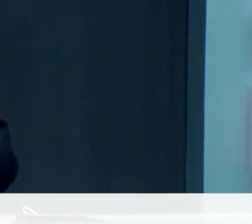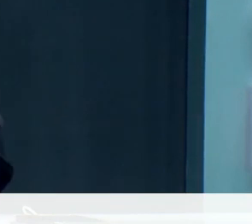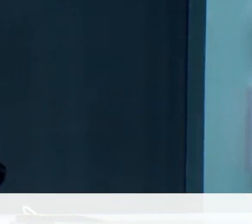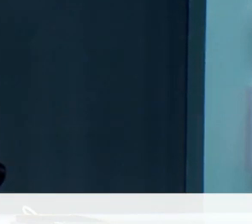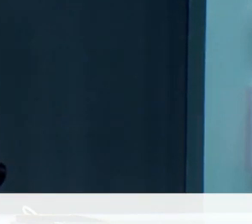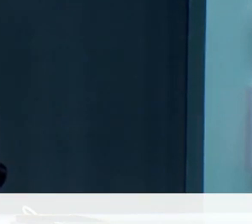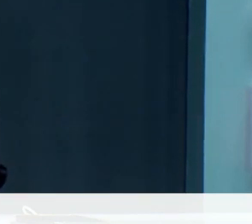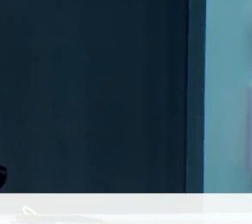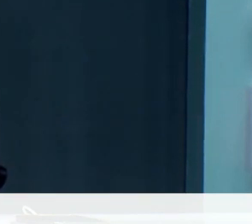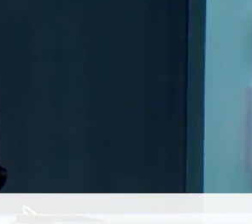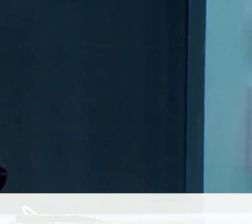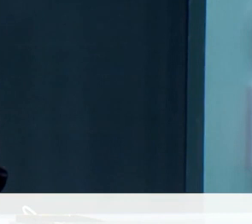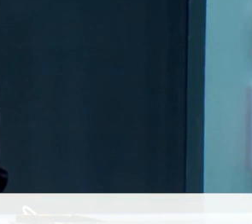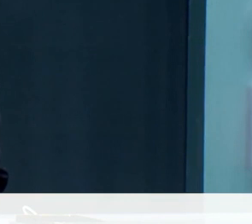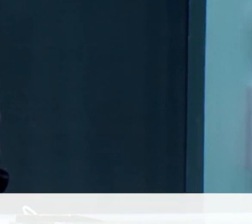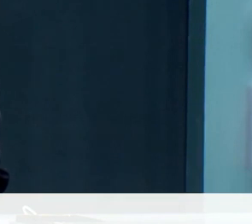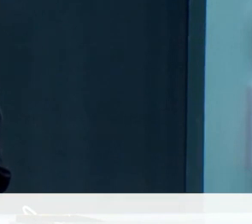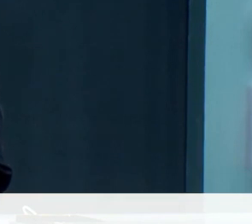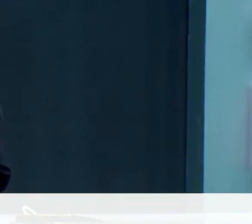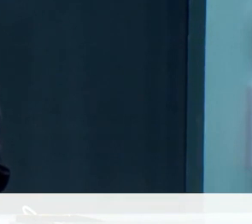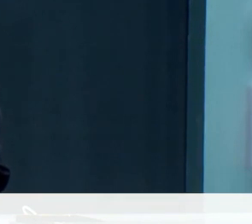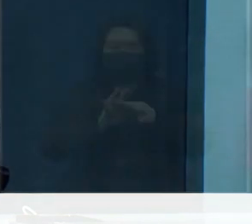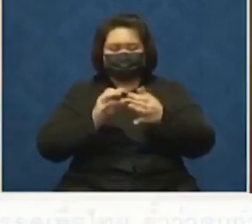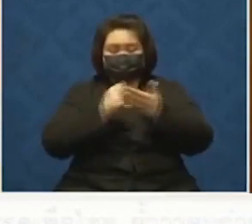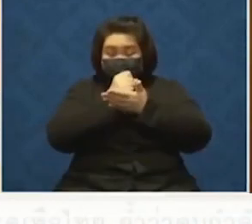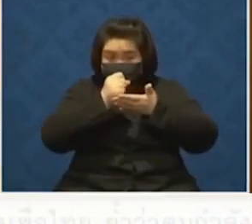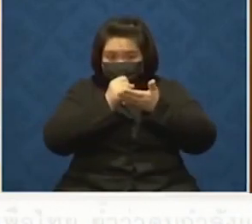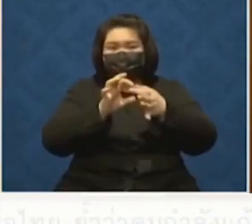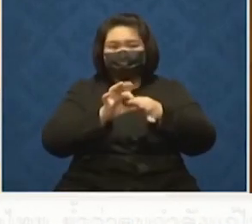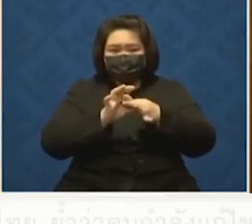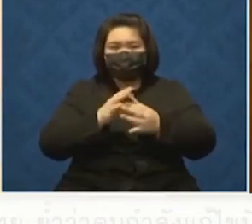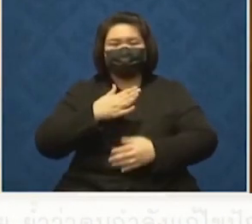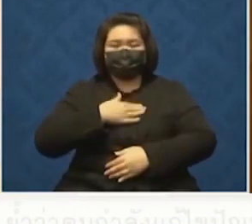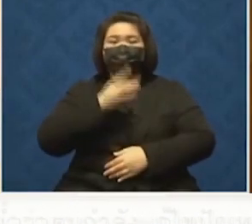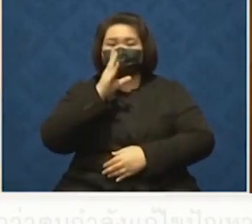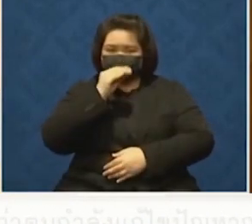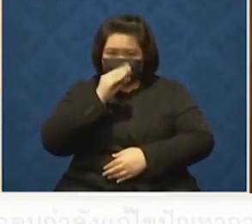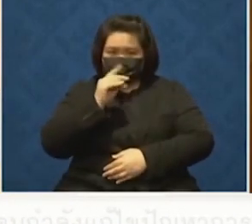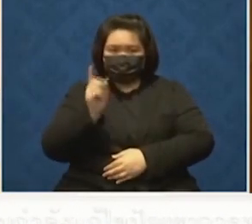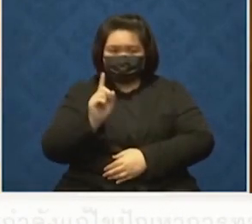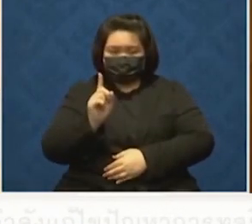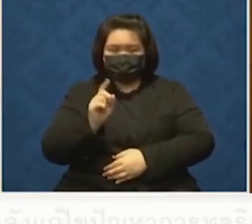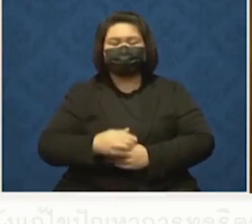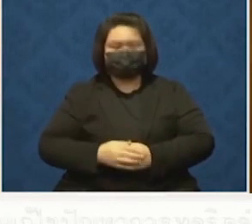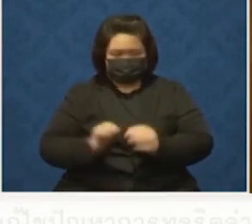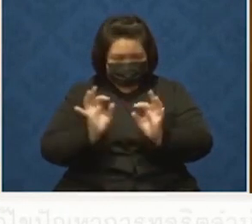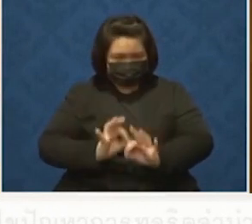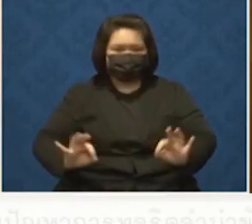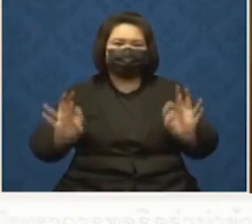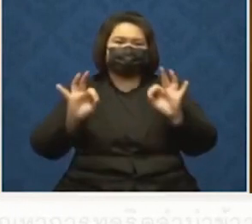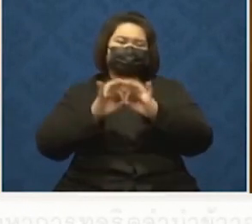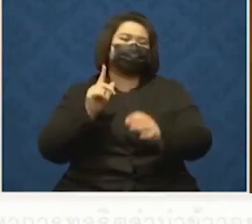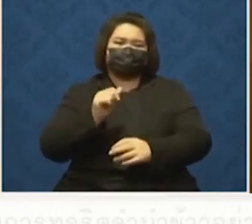ะ 18:31 นาทีมนศรีนครพนมเพื่อไทยเปิดอภิปรายประเด็นยาเสพติดบอกว่ารัฐบาลปล่อยปละละเล